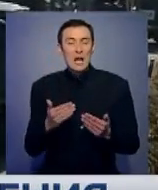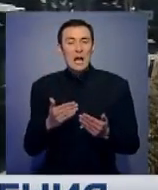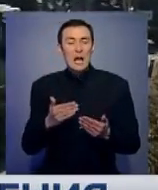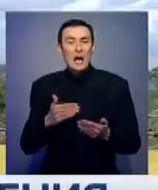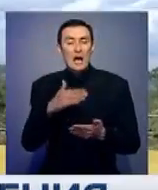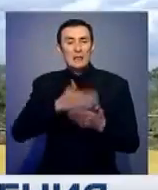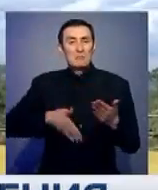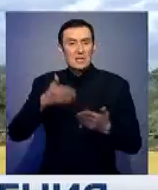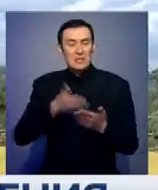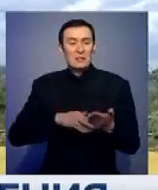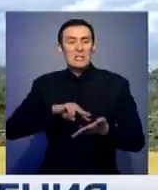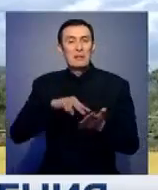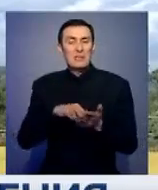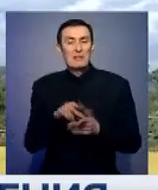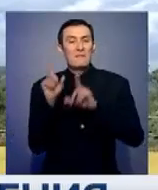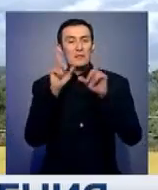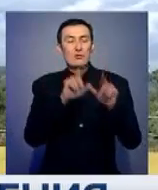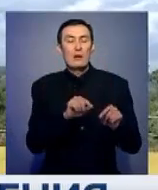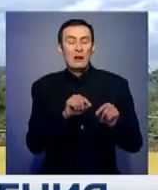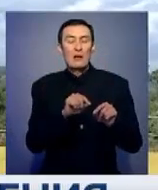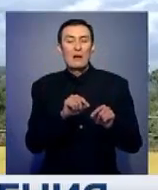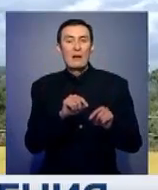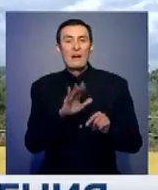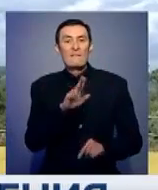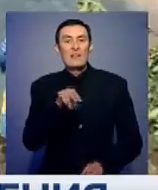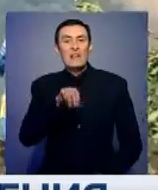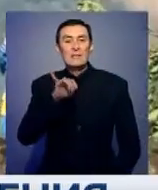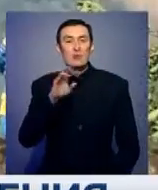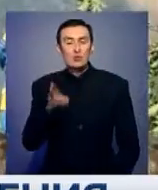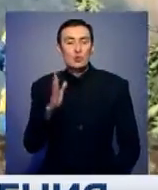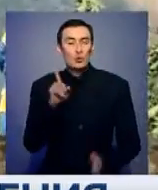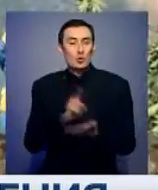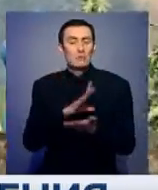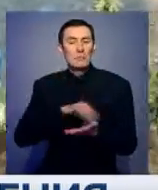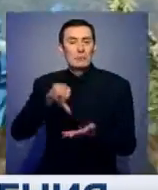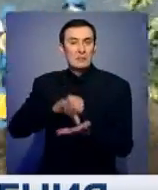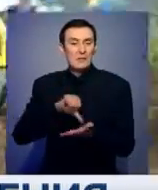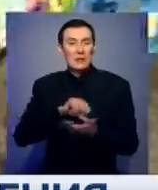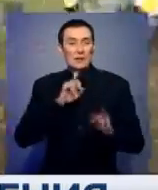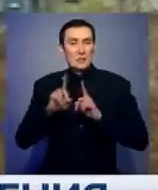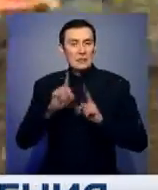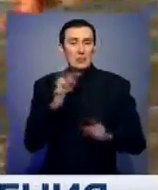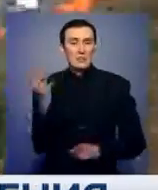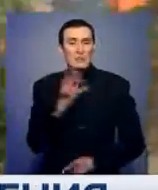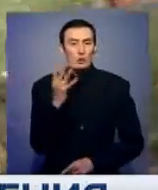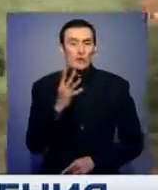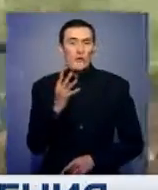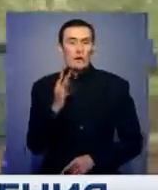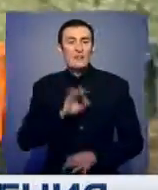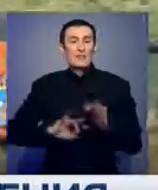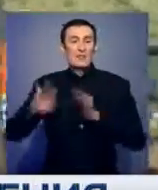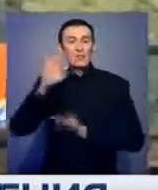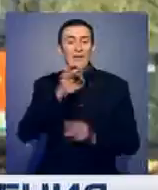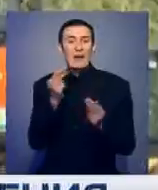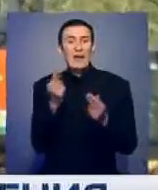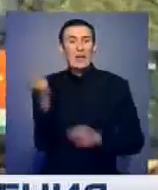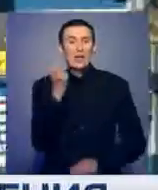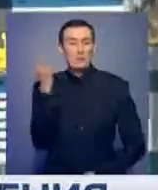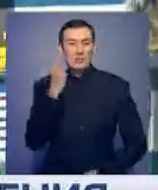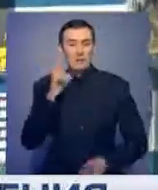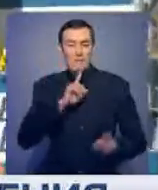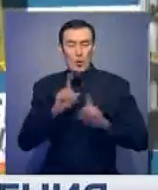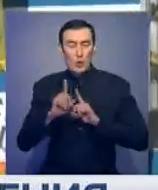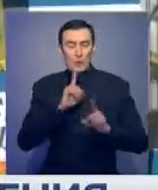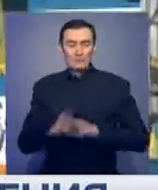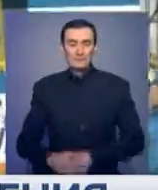запланированный визит во Владивосток. Японский министр должен был принять участие в мероприятиях 4-го по счету Восточного экономического форума.